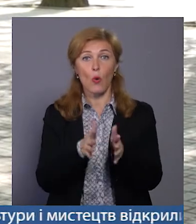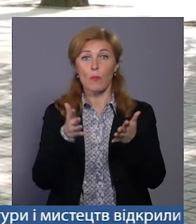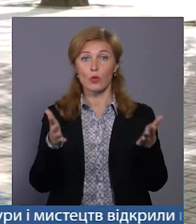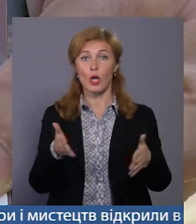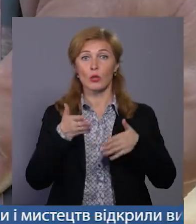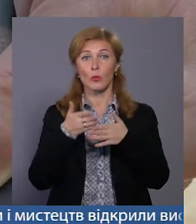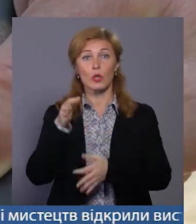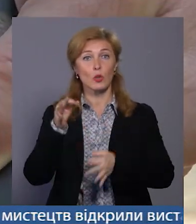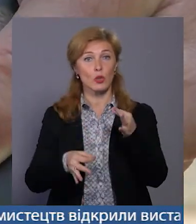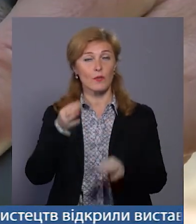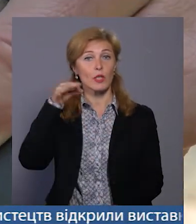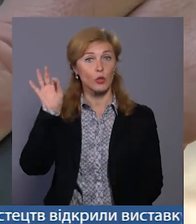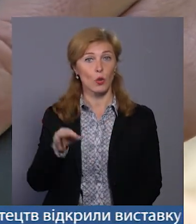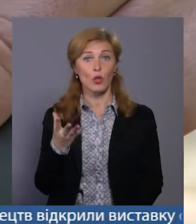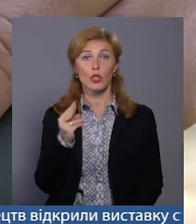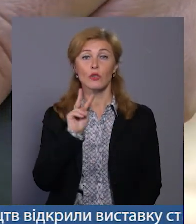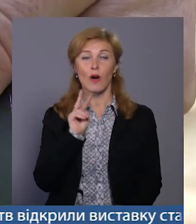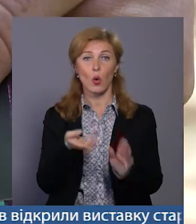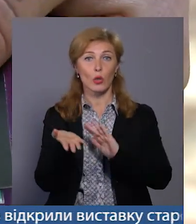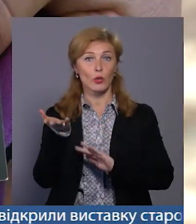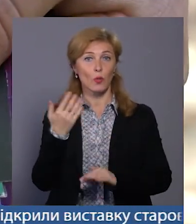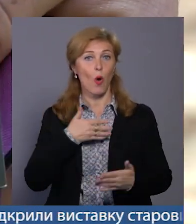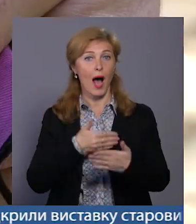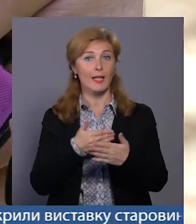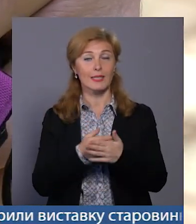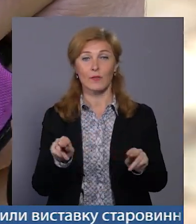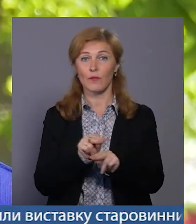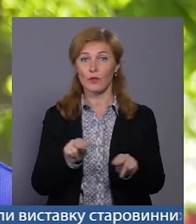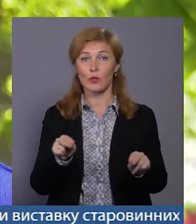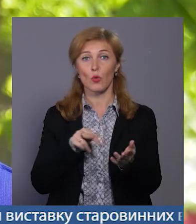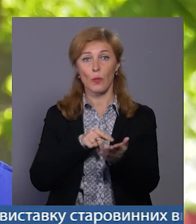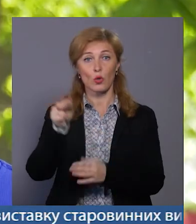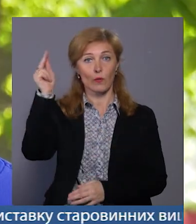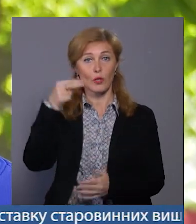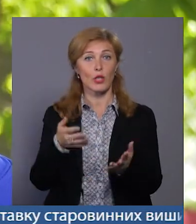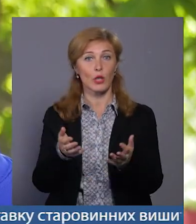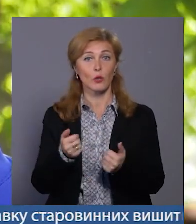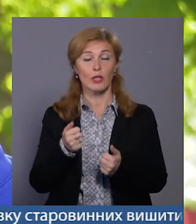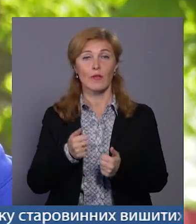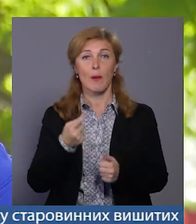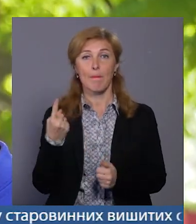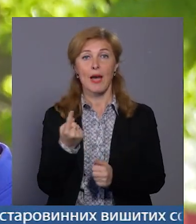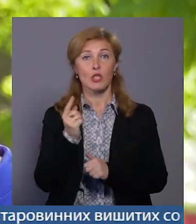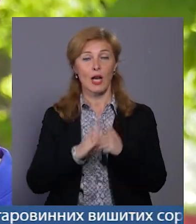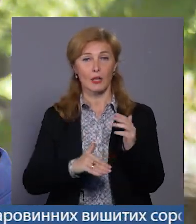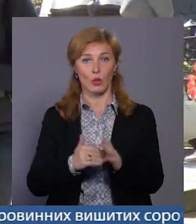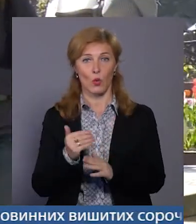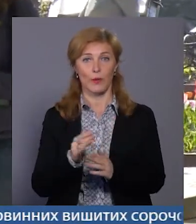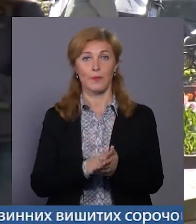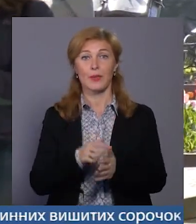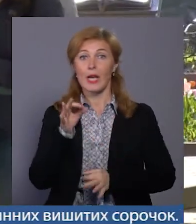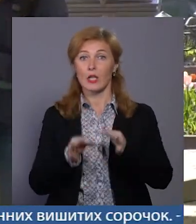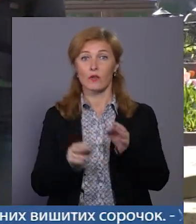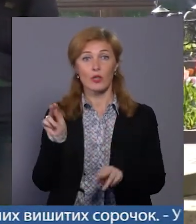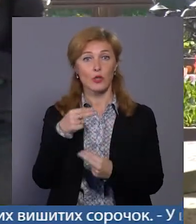допоміг суддівський досвід. Ще 2 роки тому активний фізрук пройшов навчання і отримав ранг судді першої категорії. Реферував чемпіонат